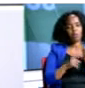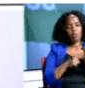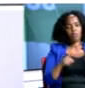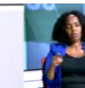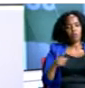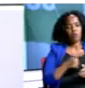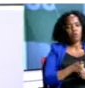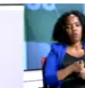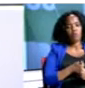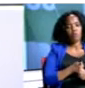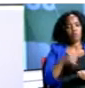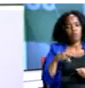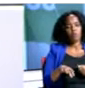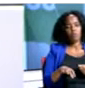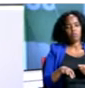kofu berdefun berbaca sahaja.